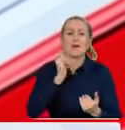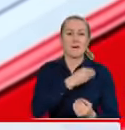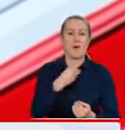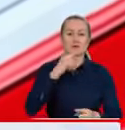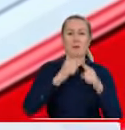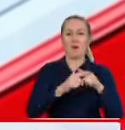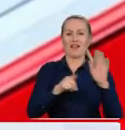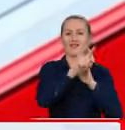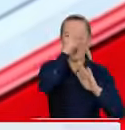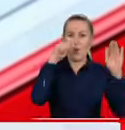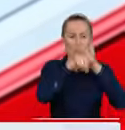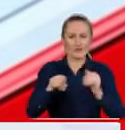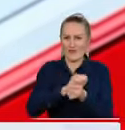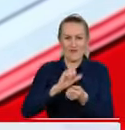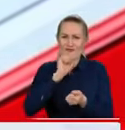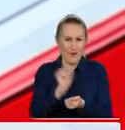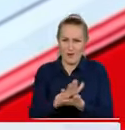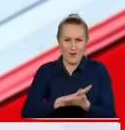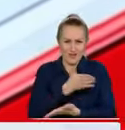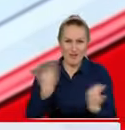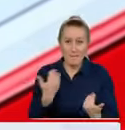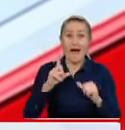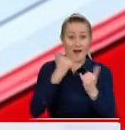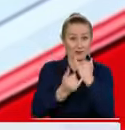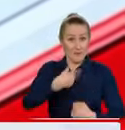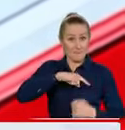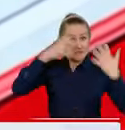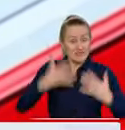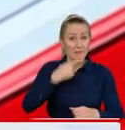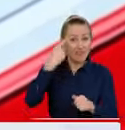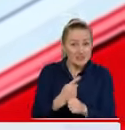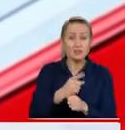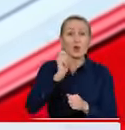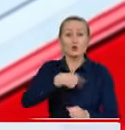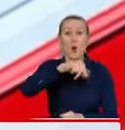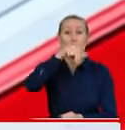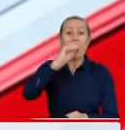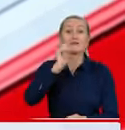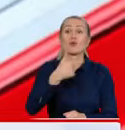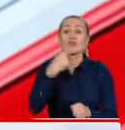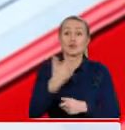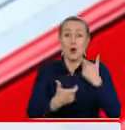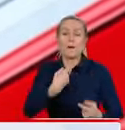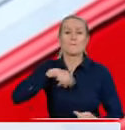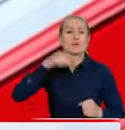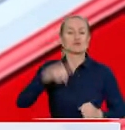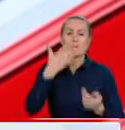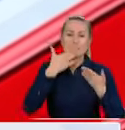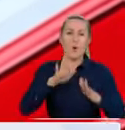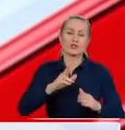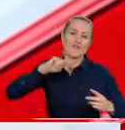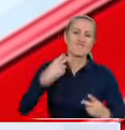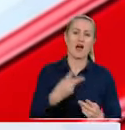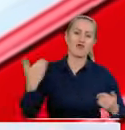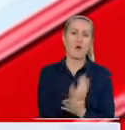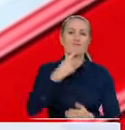Natomiast jeżeli my chcemy w ogóle mieć wpływ na decyzje nas dotyczące podejmowane w Unii Europejskiej, to musimy odnowić pozycję Polski w tejże Unii. Dlatego